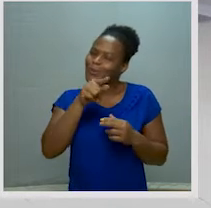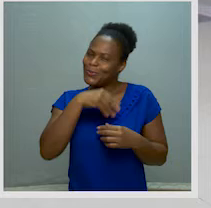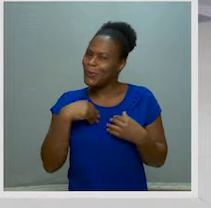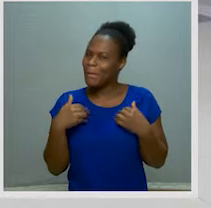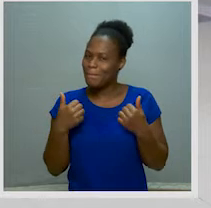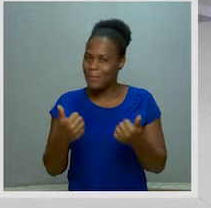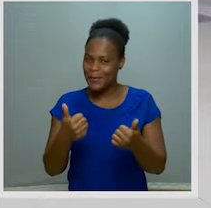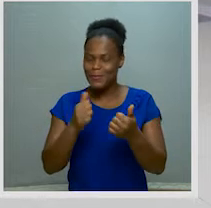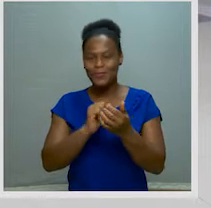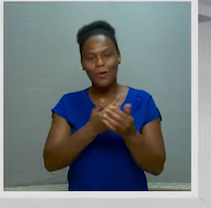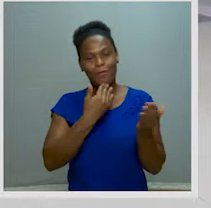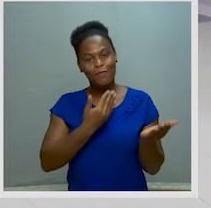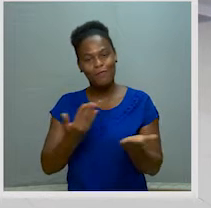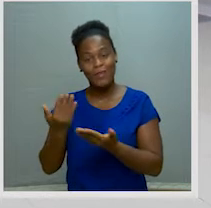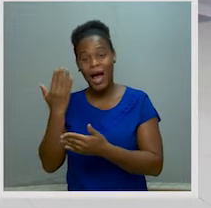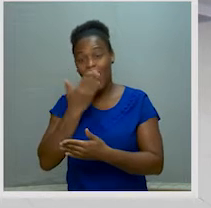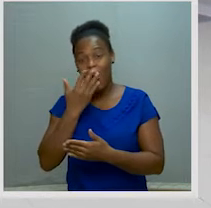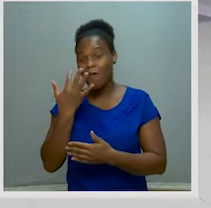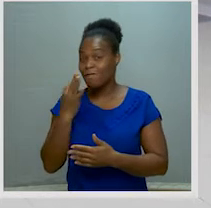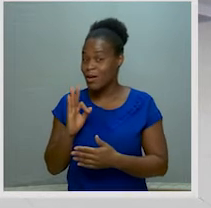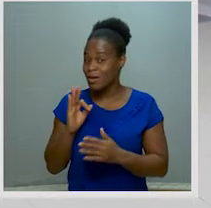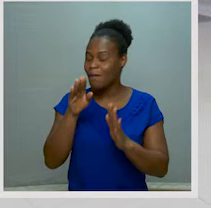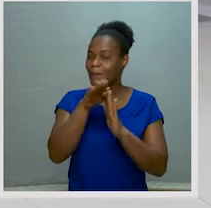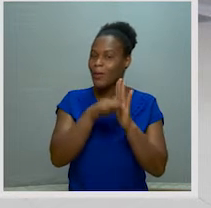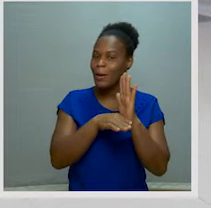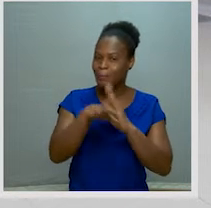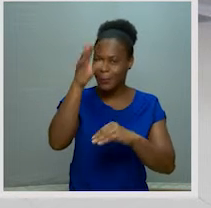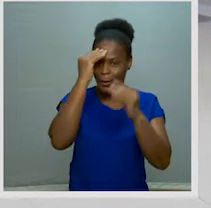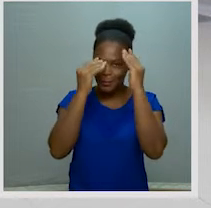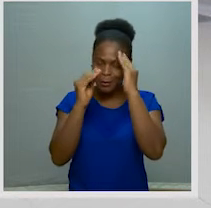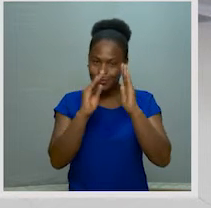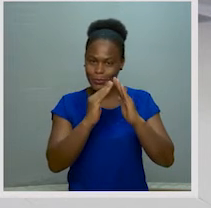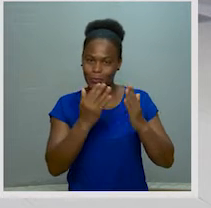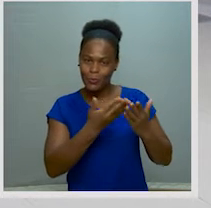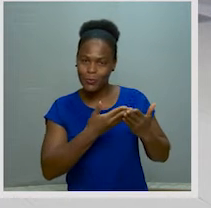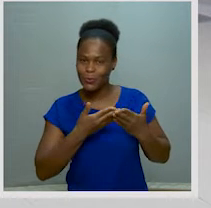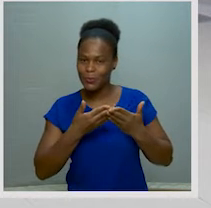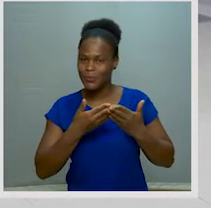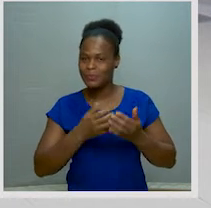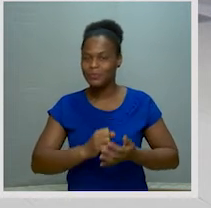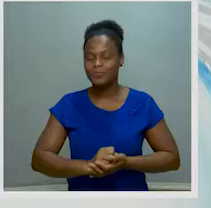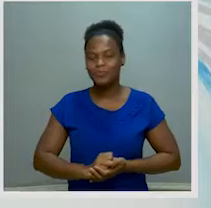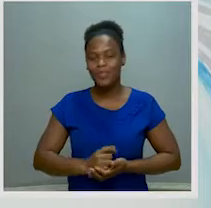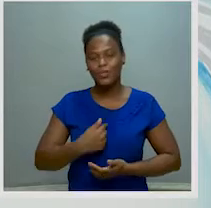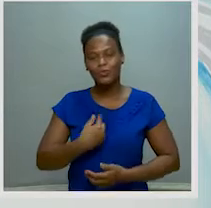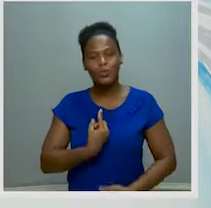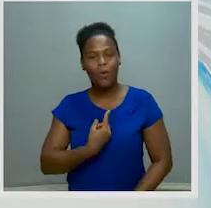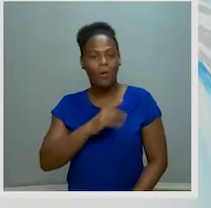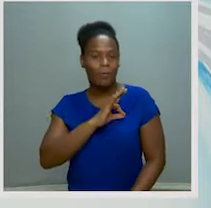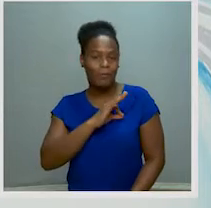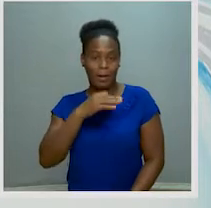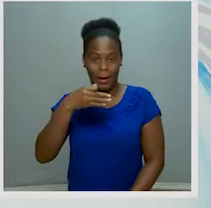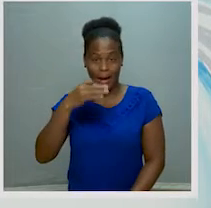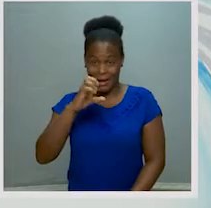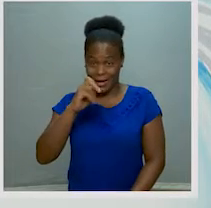bien. Bienvenue au cours de français du programme Apprendre et étudier à la maison. Je suis